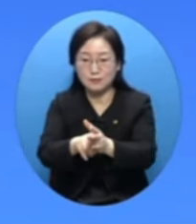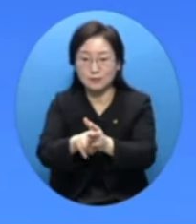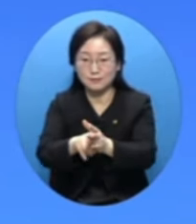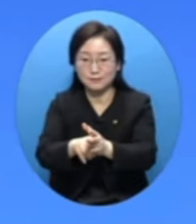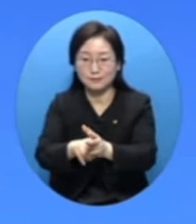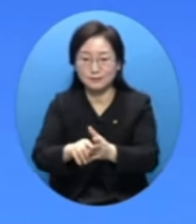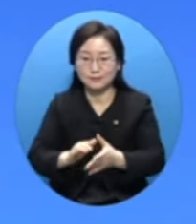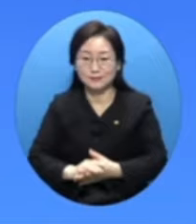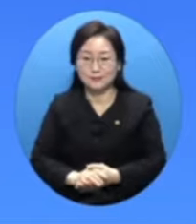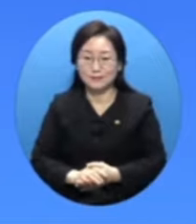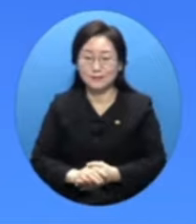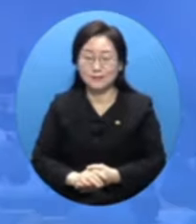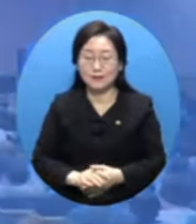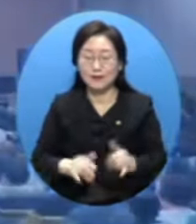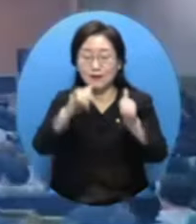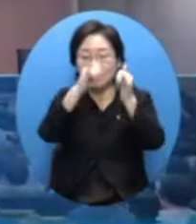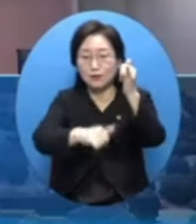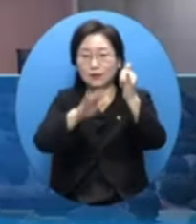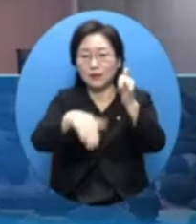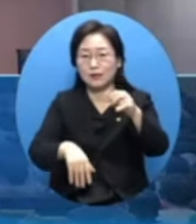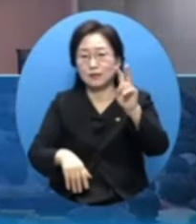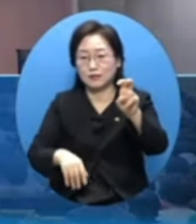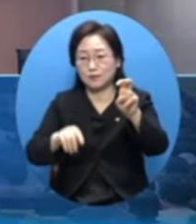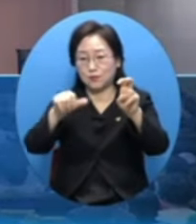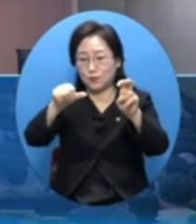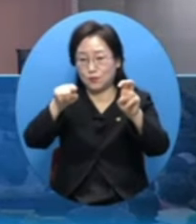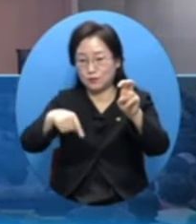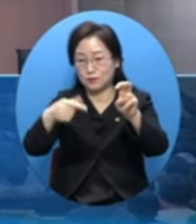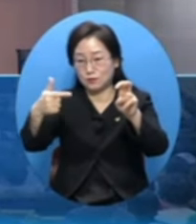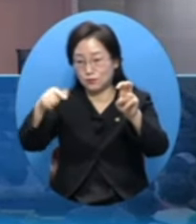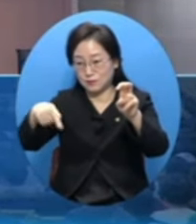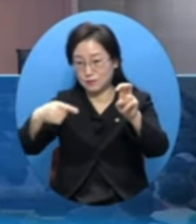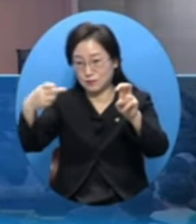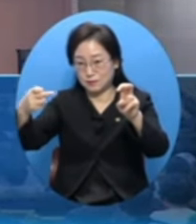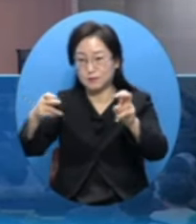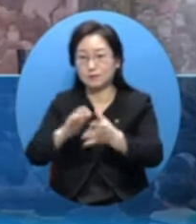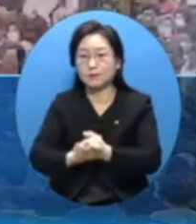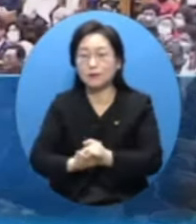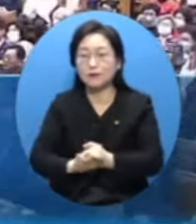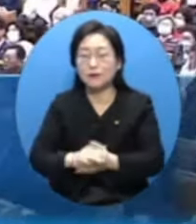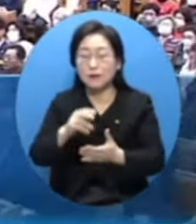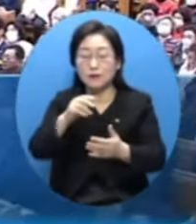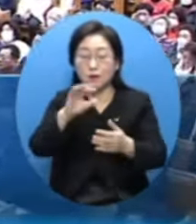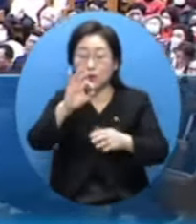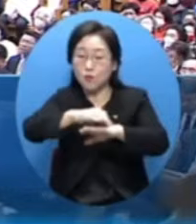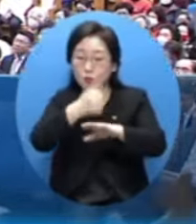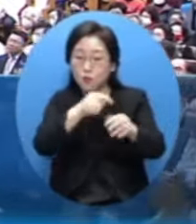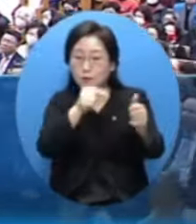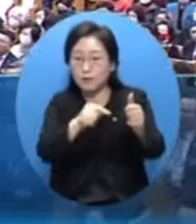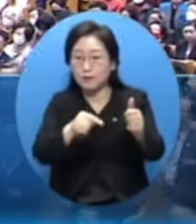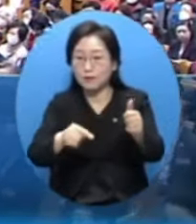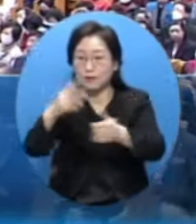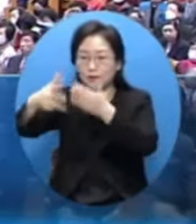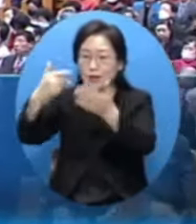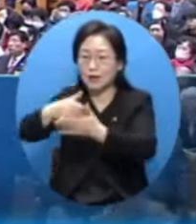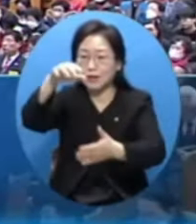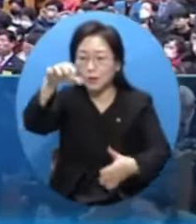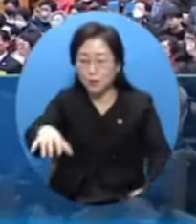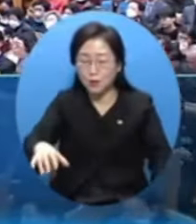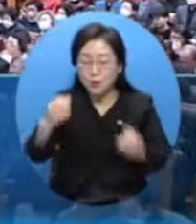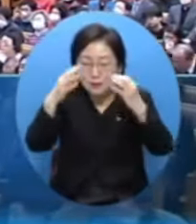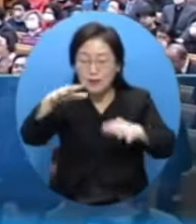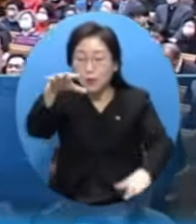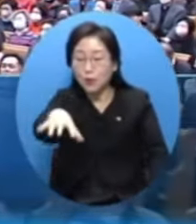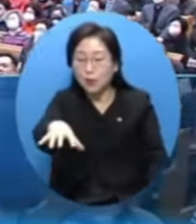것입니다. 역대하 20장 5절 6절 12절 성경을 말씀합니다. 여호사밧이 야훼 전 셋들